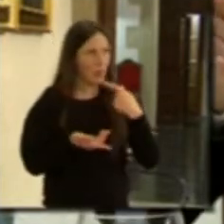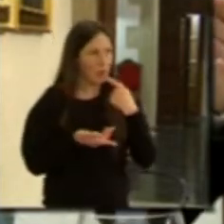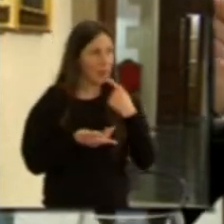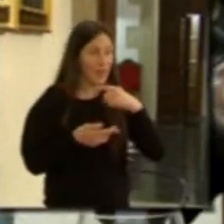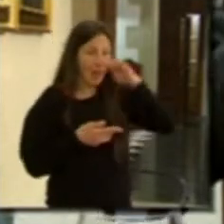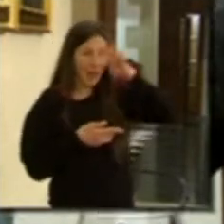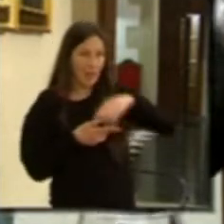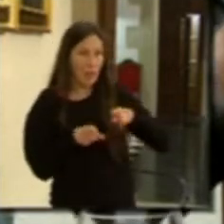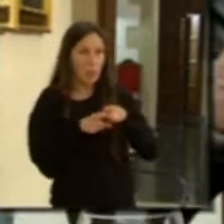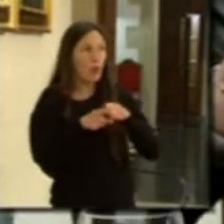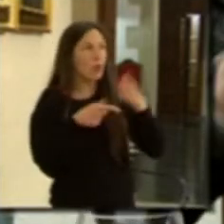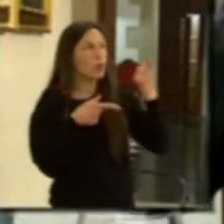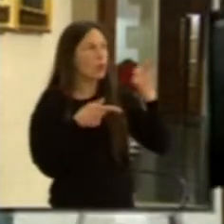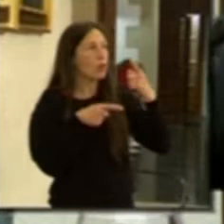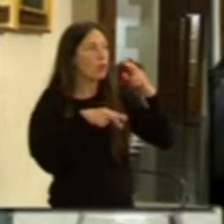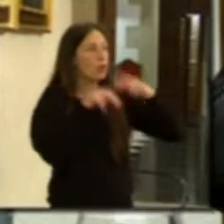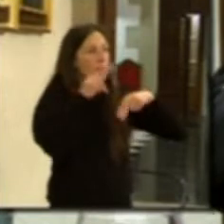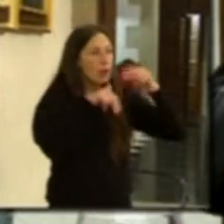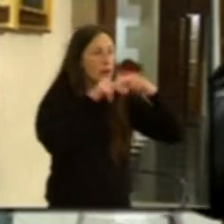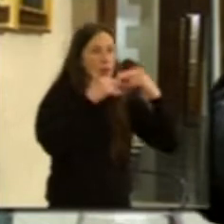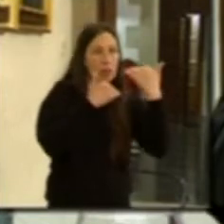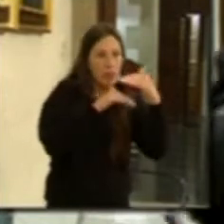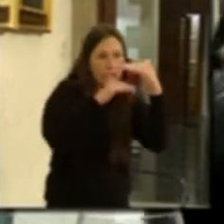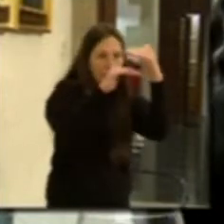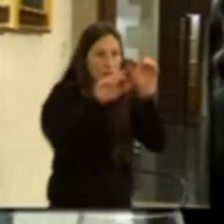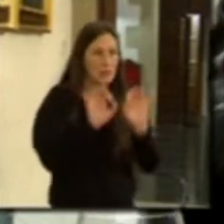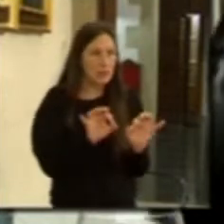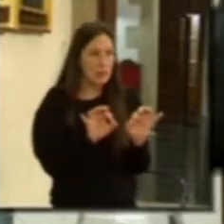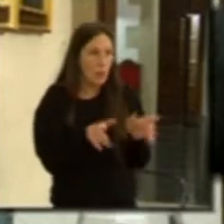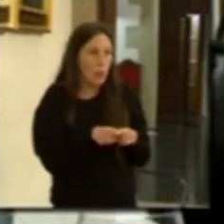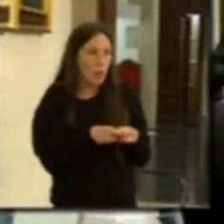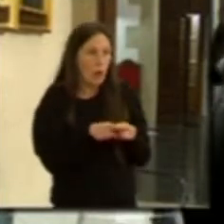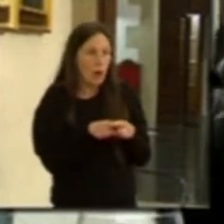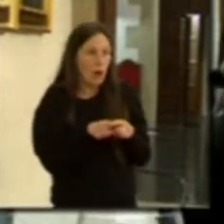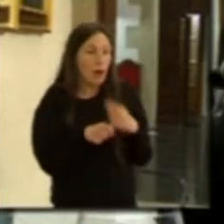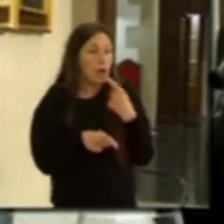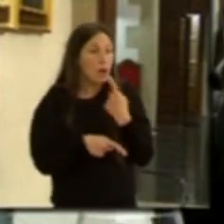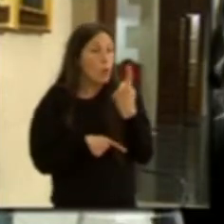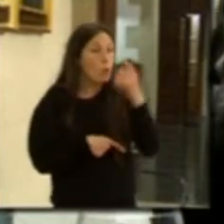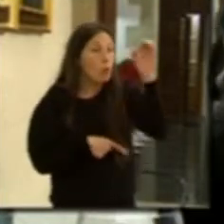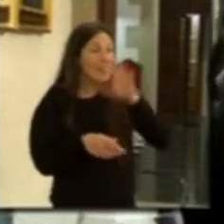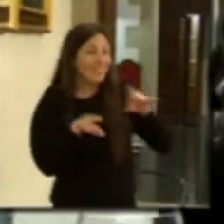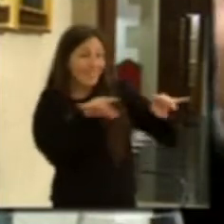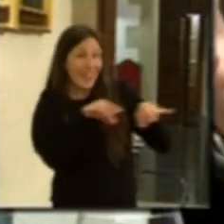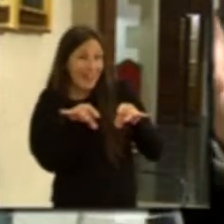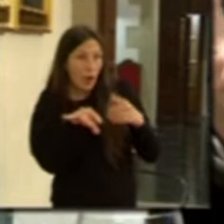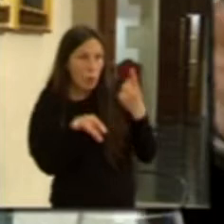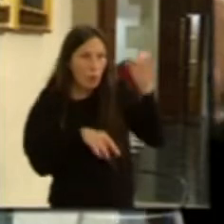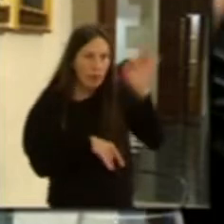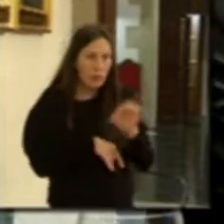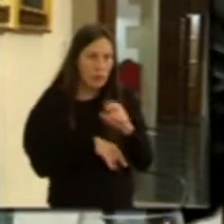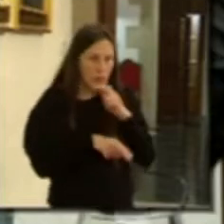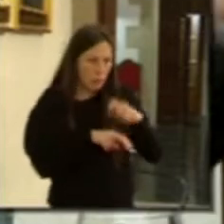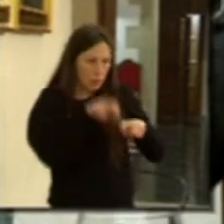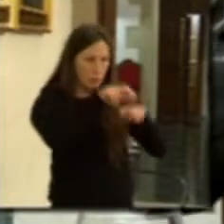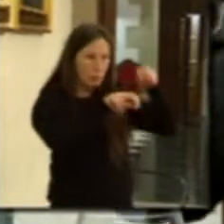ocupen aquesta gent, les seves cases, les seves empreses, no ocupen més de l'1% del territori. Per tant, deu passar alguna cosa que